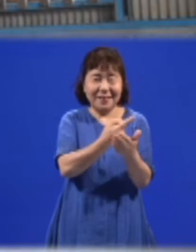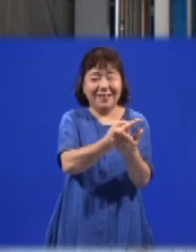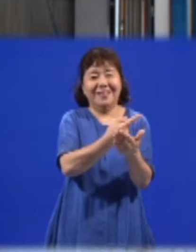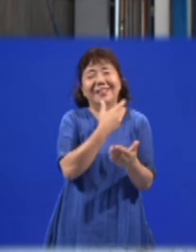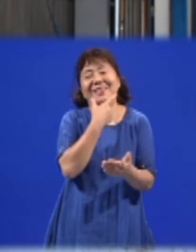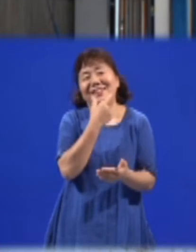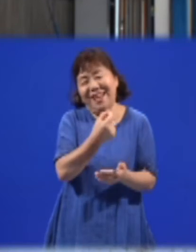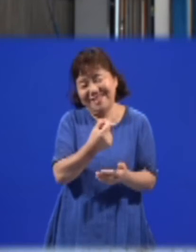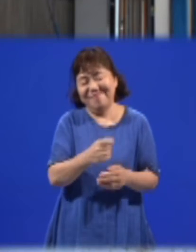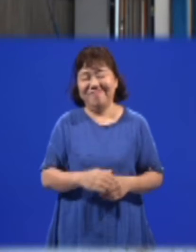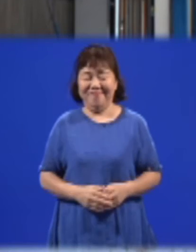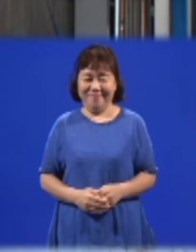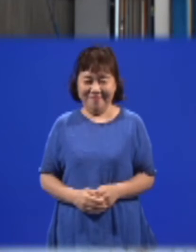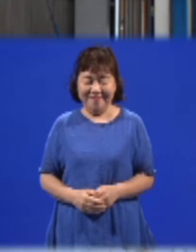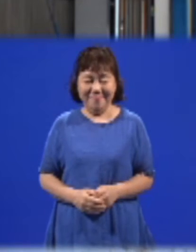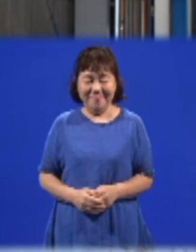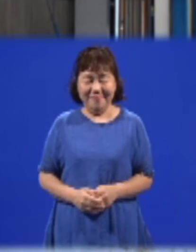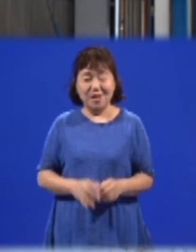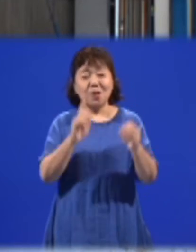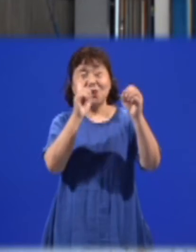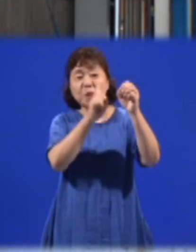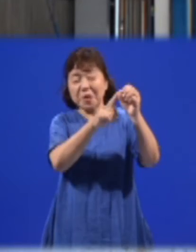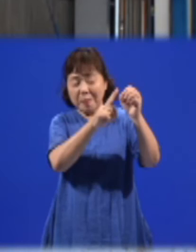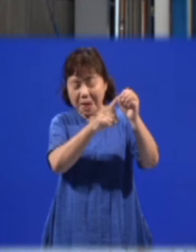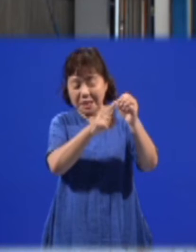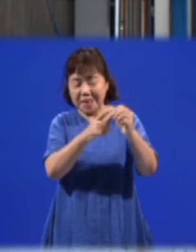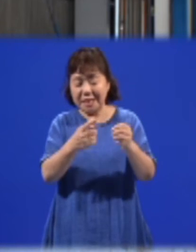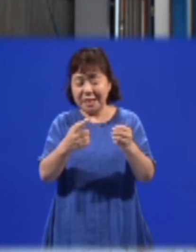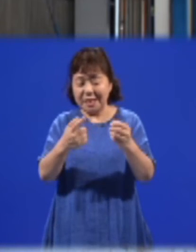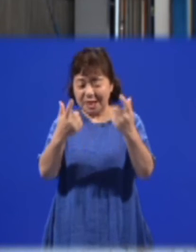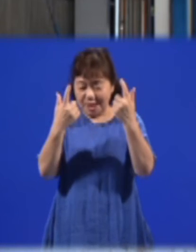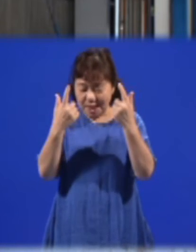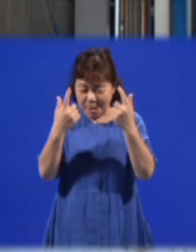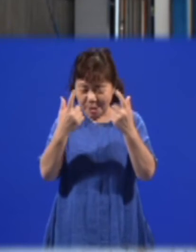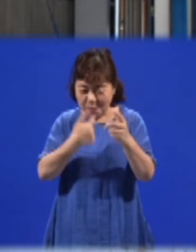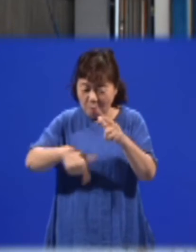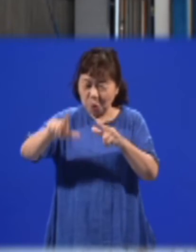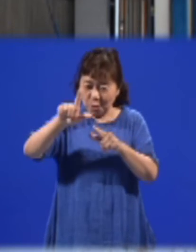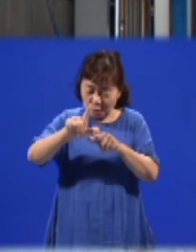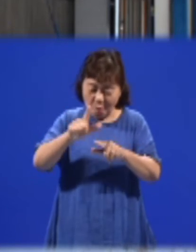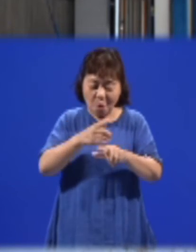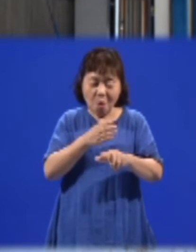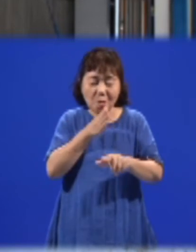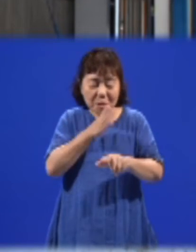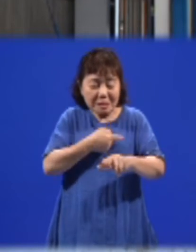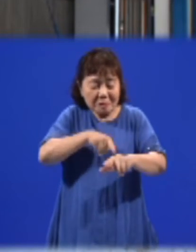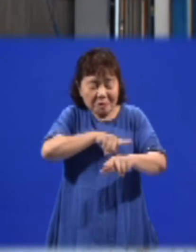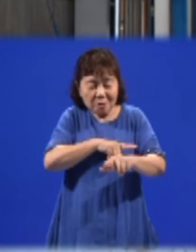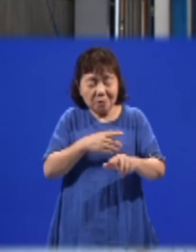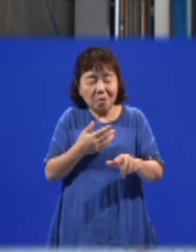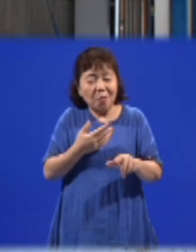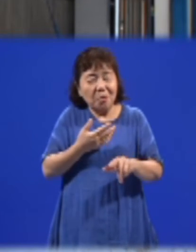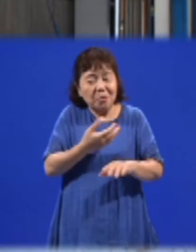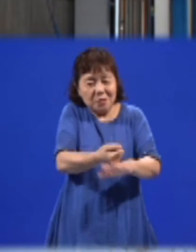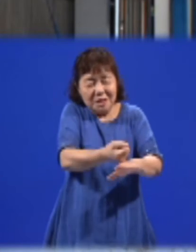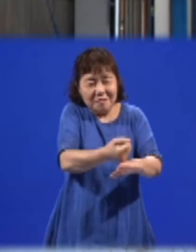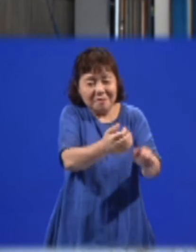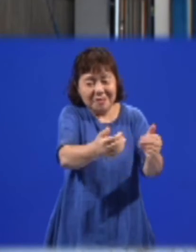い。そのためにもっと実力をつける必要があるとライム君は話します